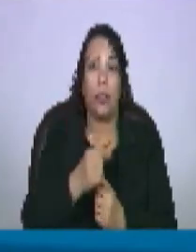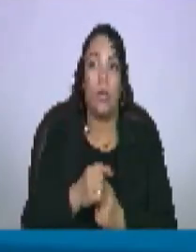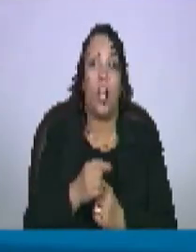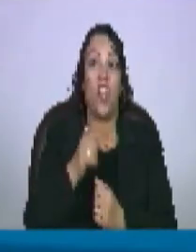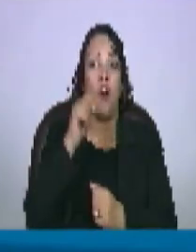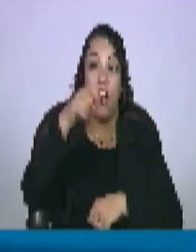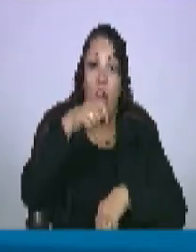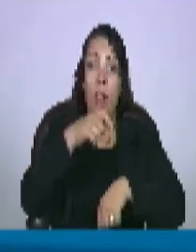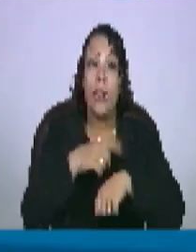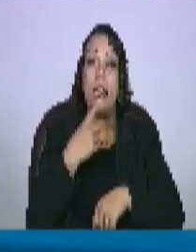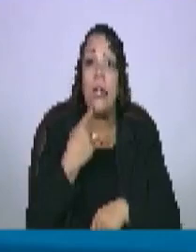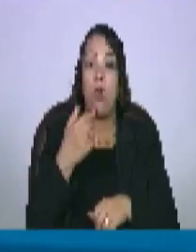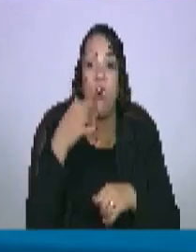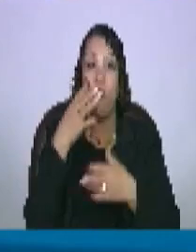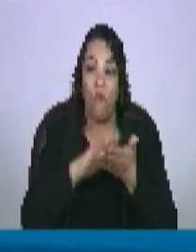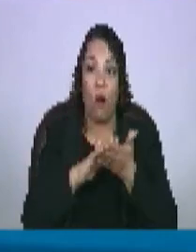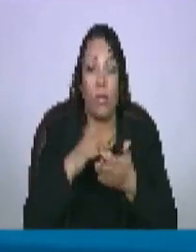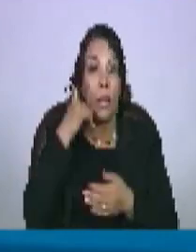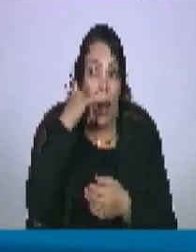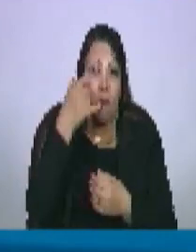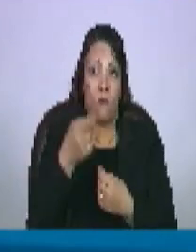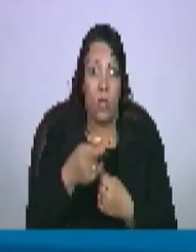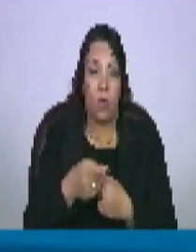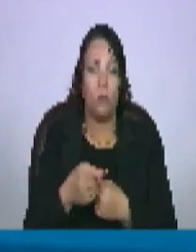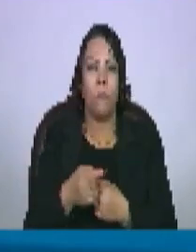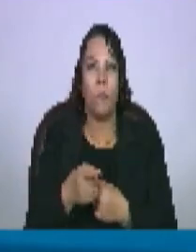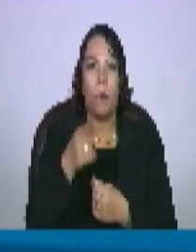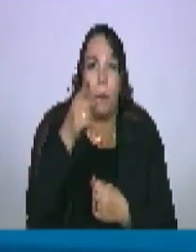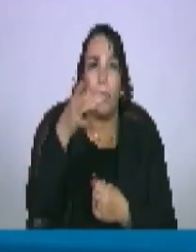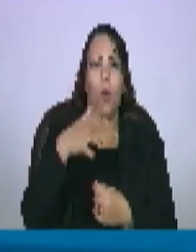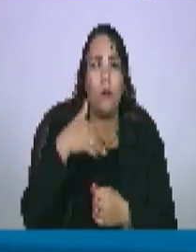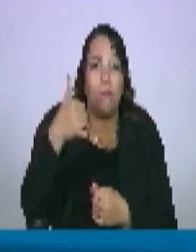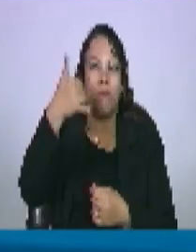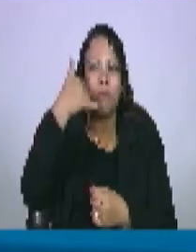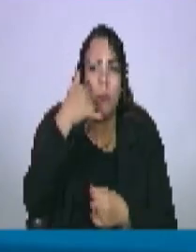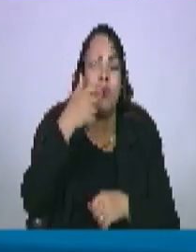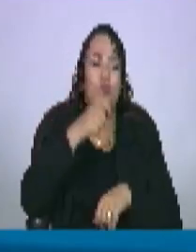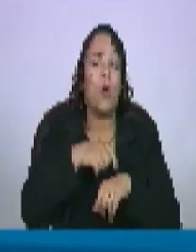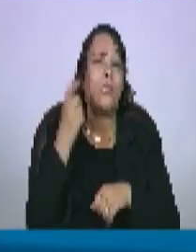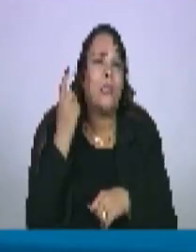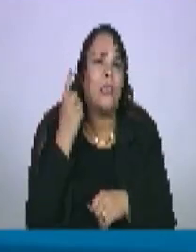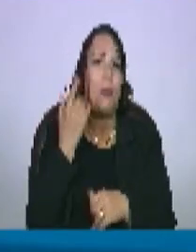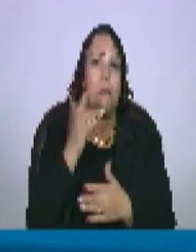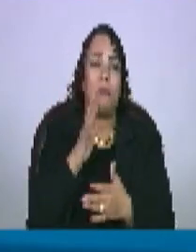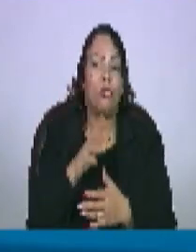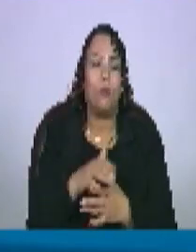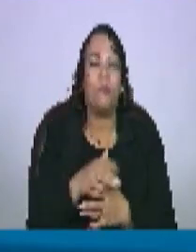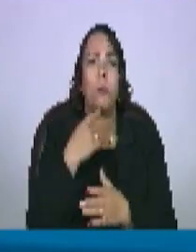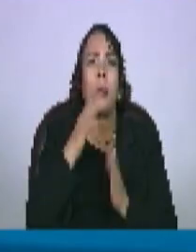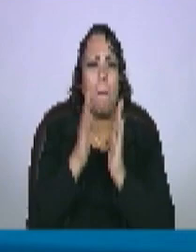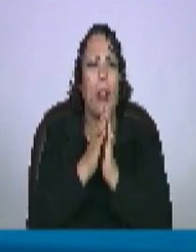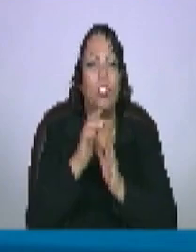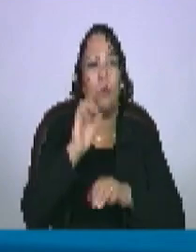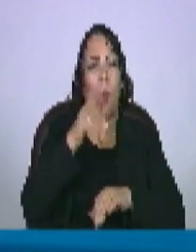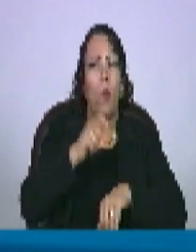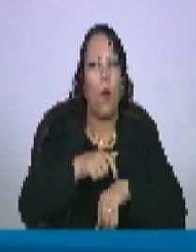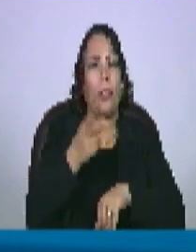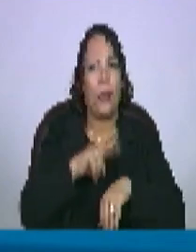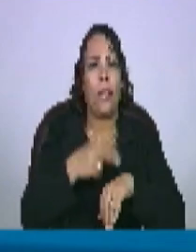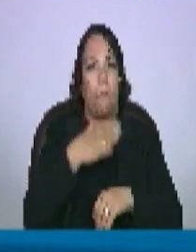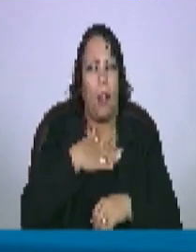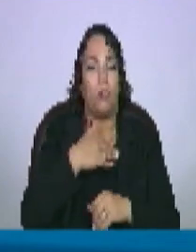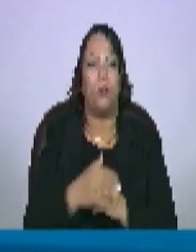قوله عندك دقيقتين اقدر اكلمك في موضوع يمكن هو عايز يرد عليك لكن م عندوش وقت يسمعك ممكن يقوللك نتكلم وقت